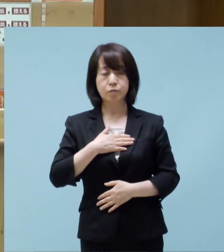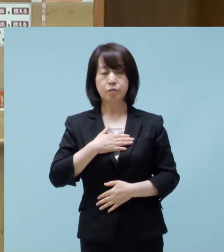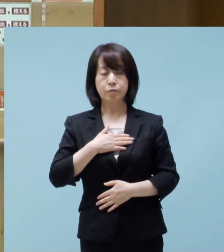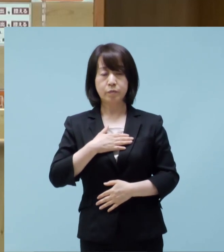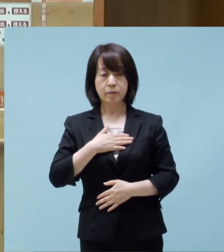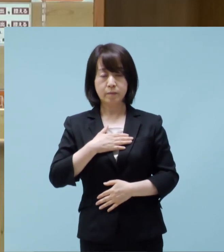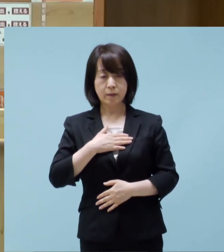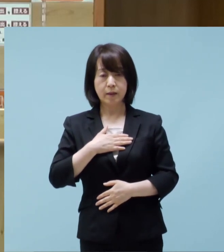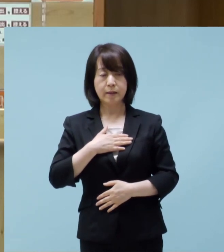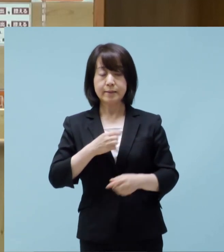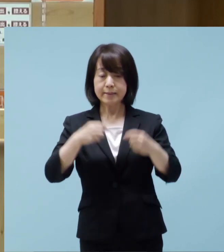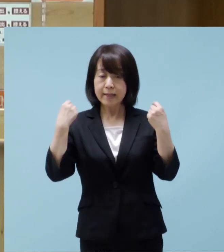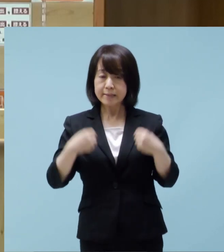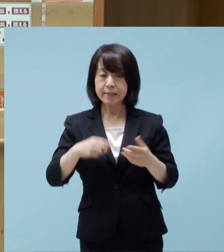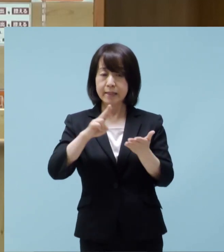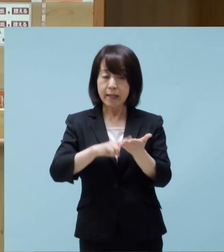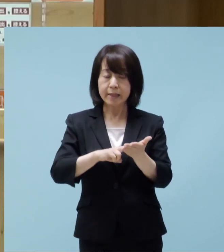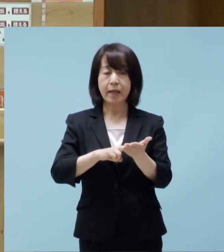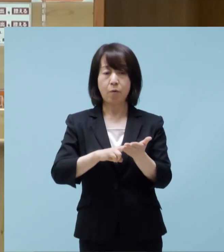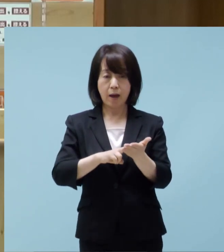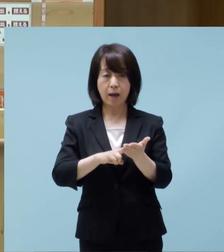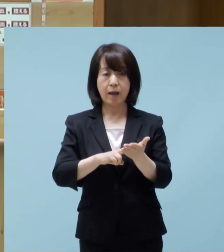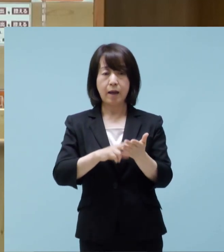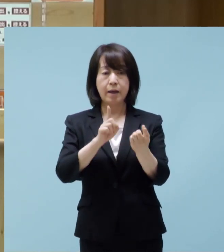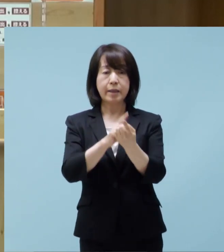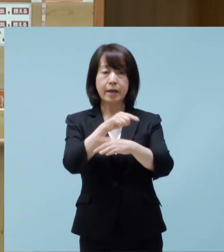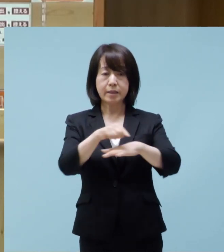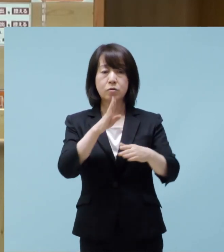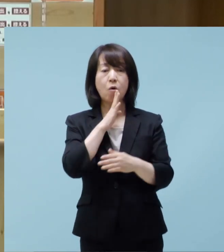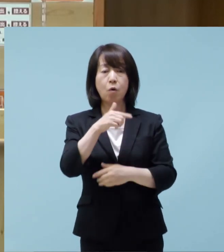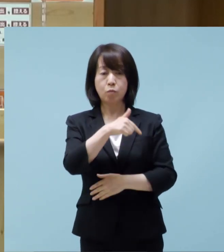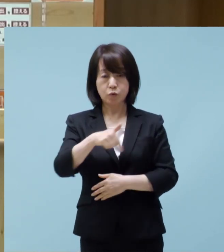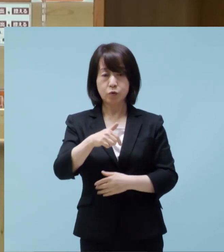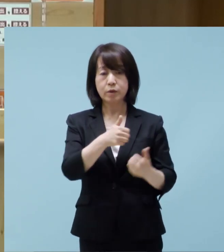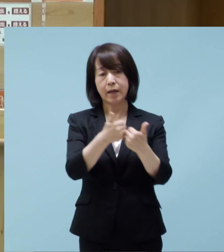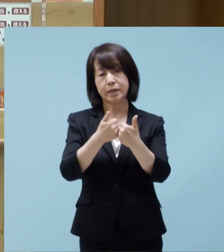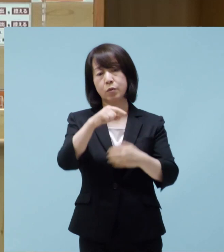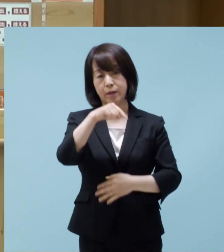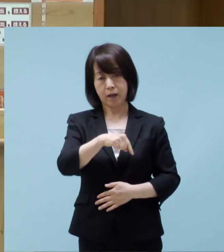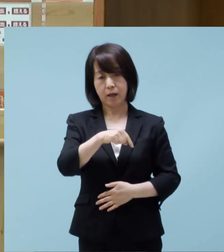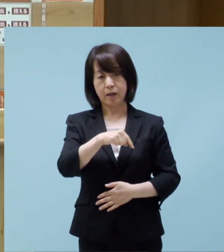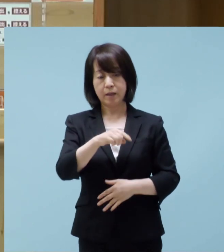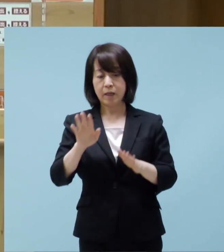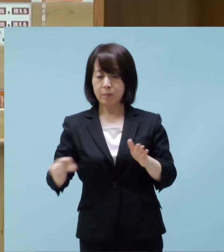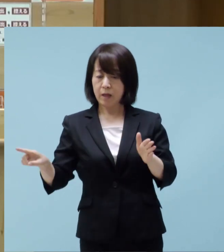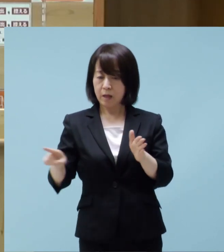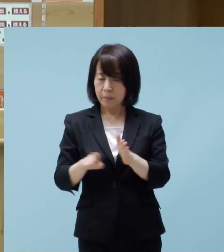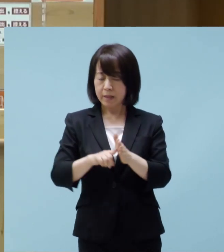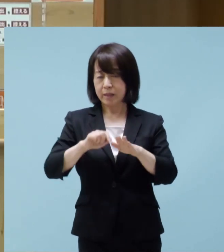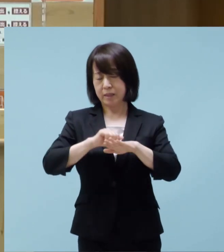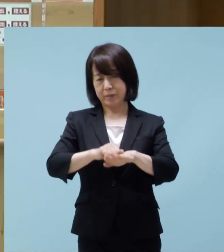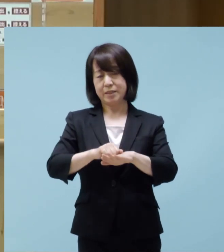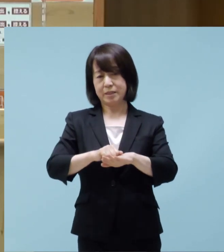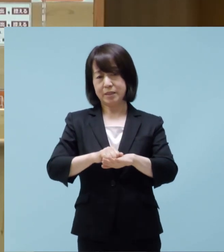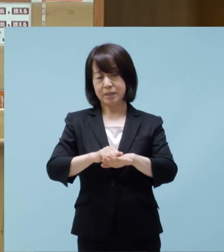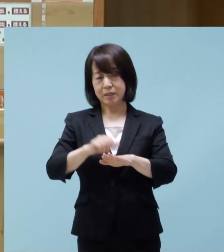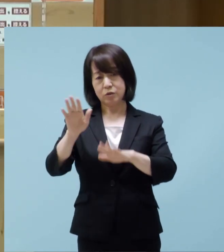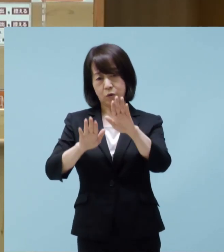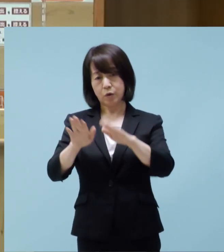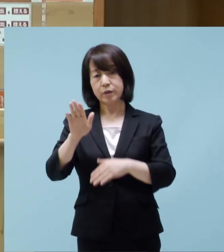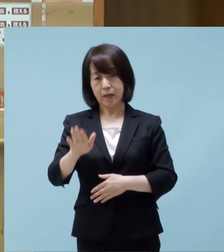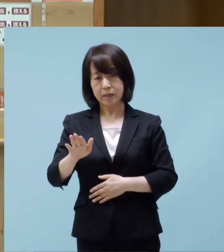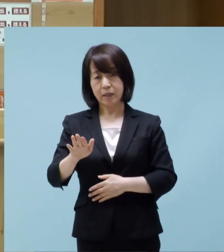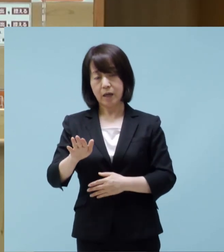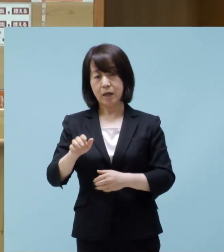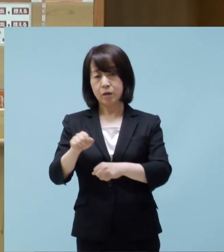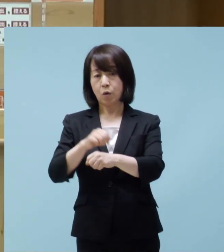式に決定をしたところでございます。これまで厳しい感染状況にあった特定措置区域において、大きなリバウンドを回